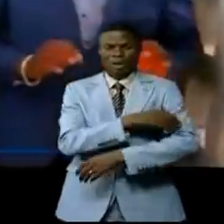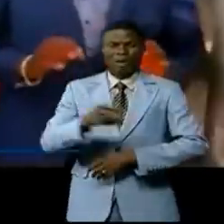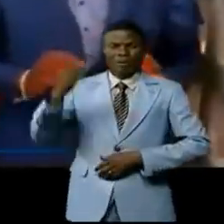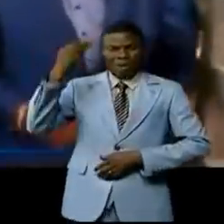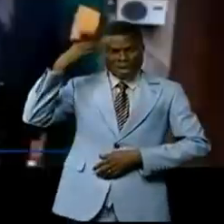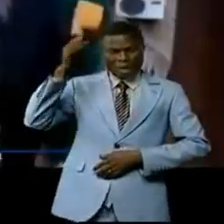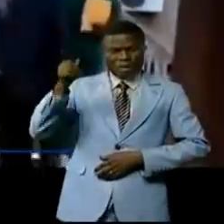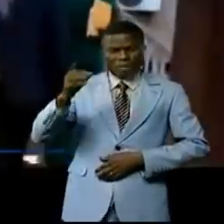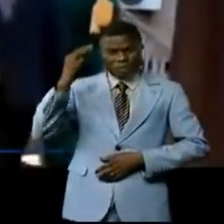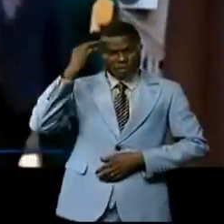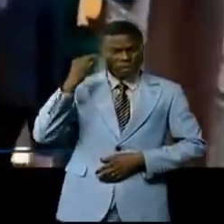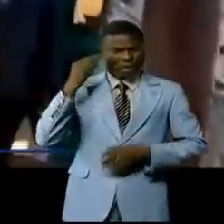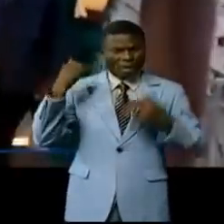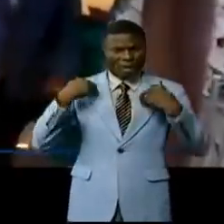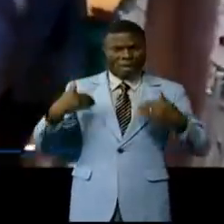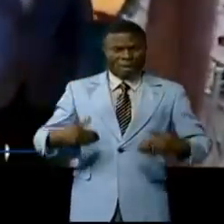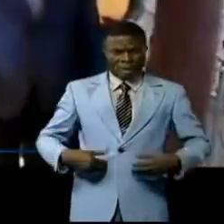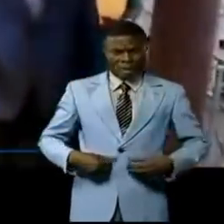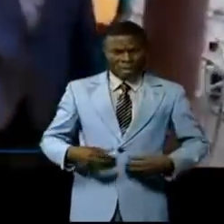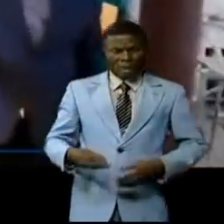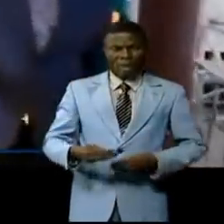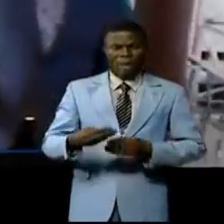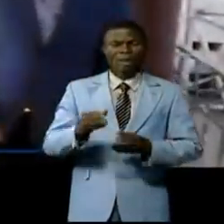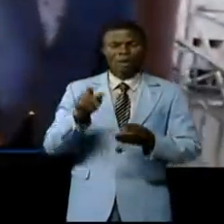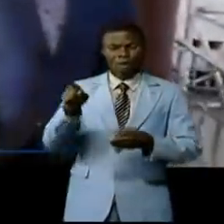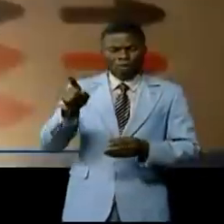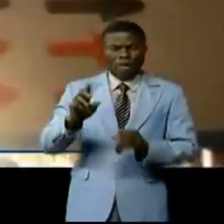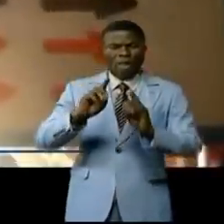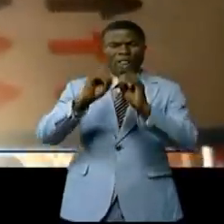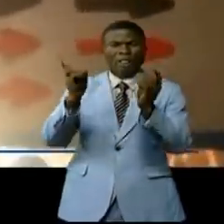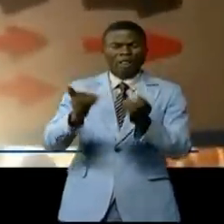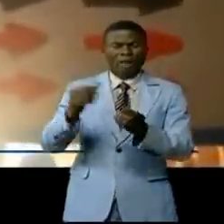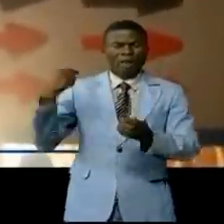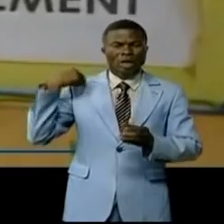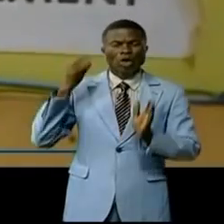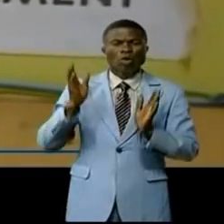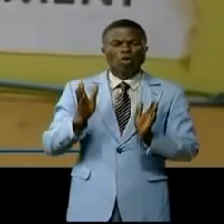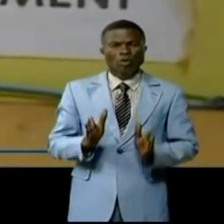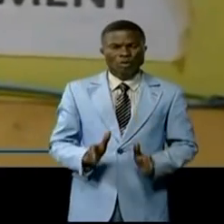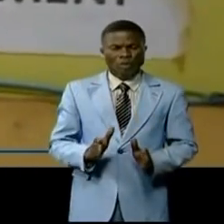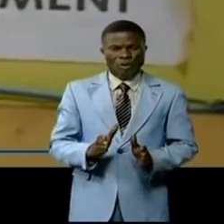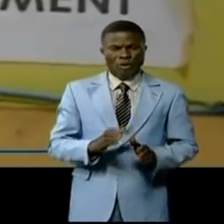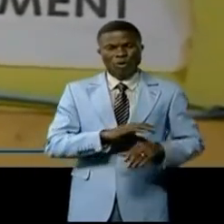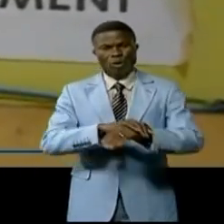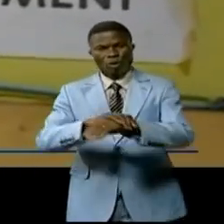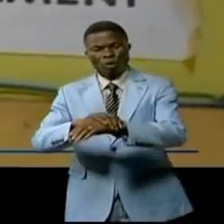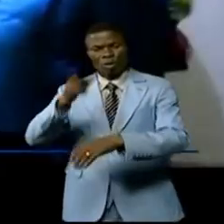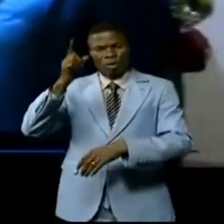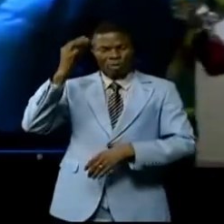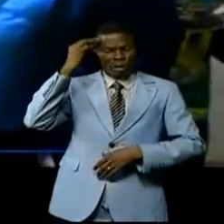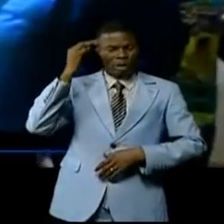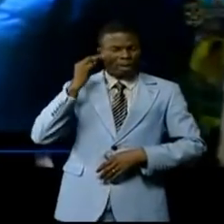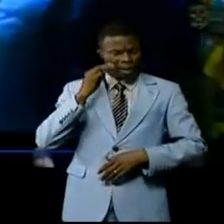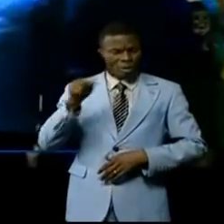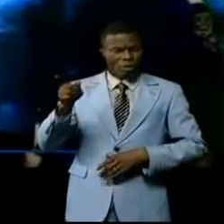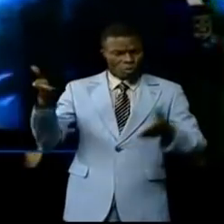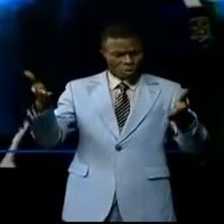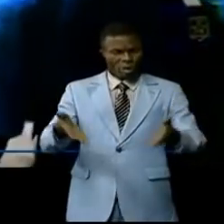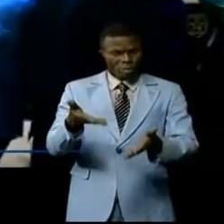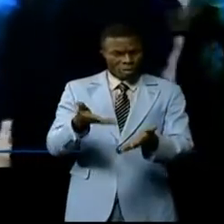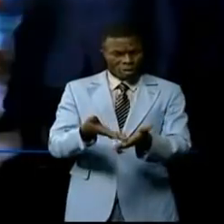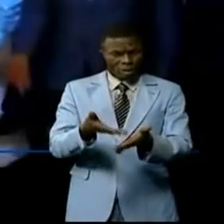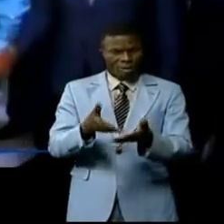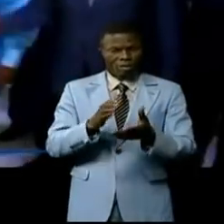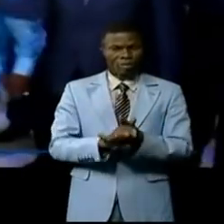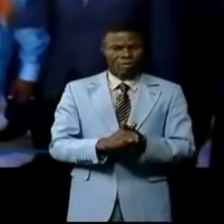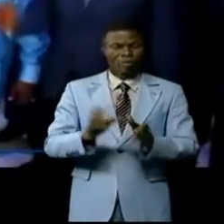que le ministre de la Santé fait donc partie de la délégation gouvernementale conduite par le Premier ministre Jean-Michel Samalou Kondé.